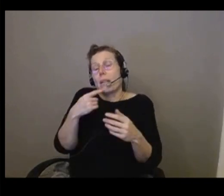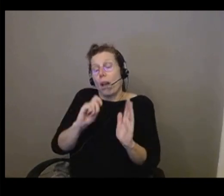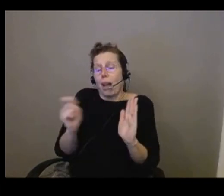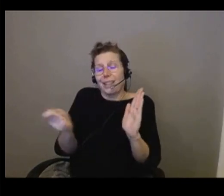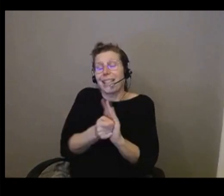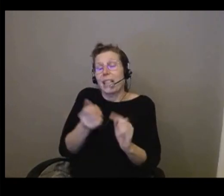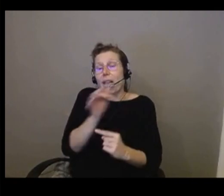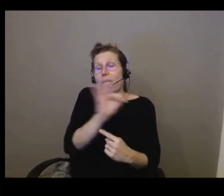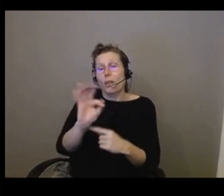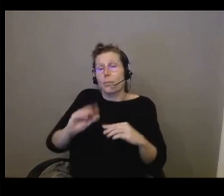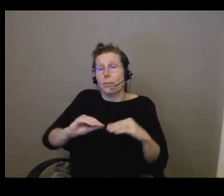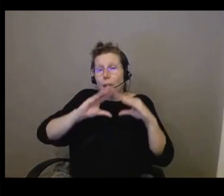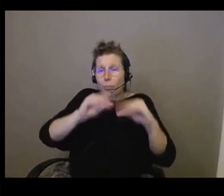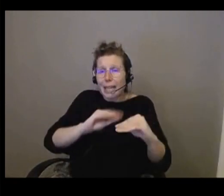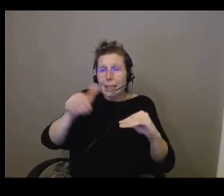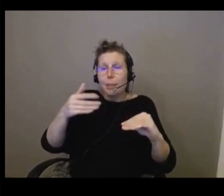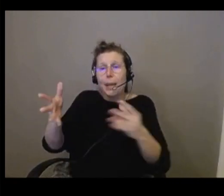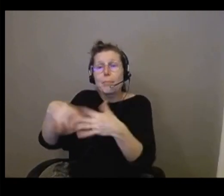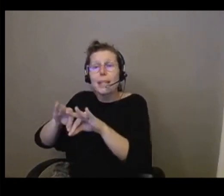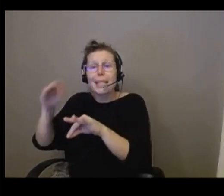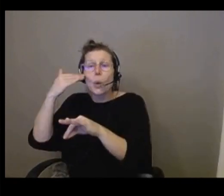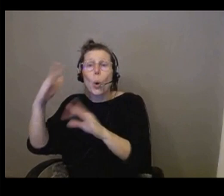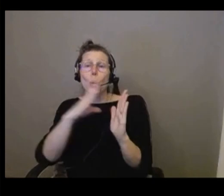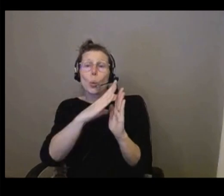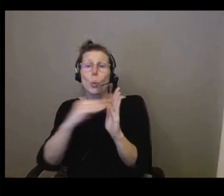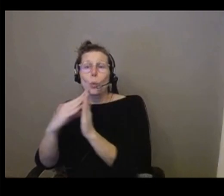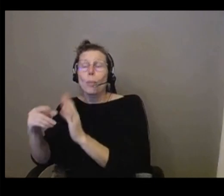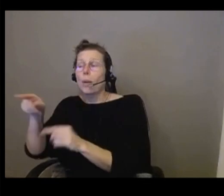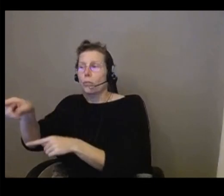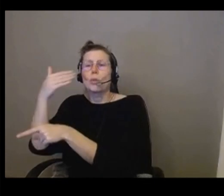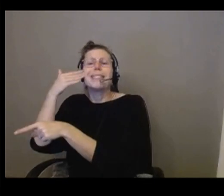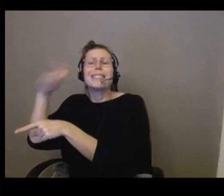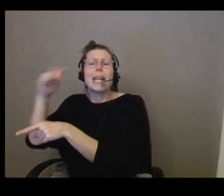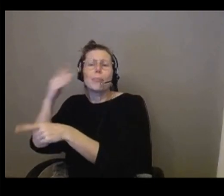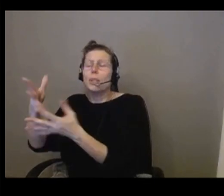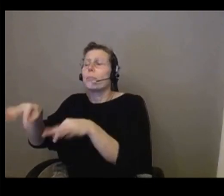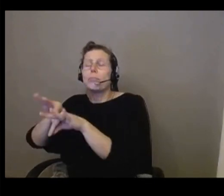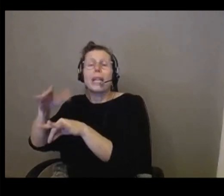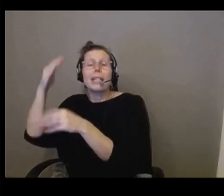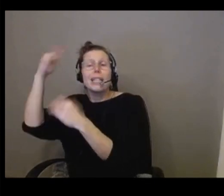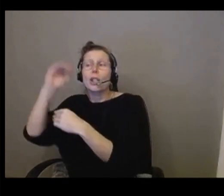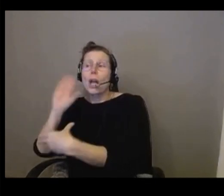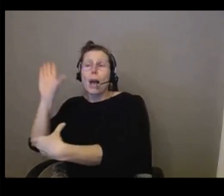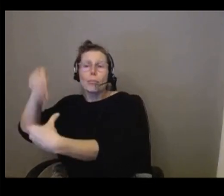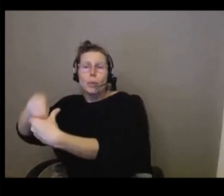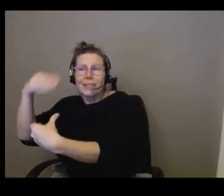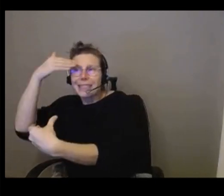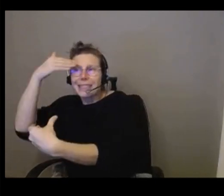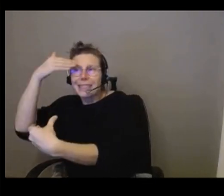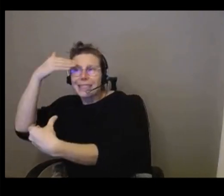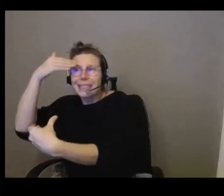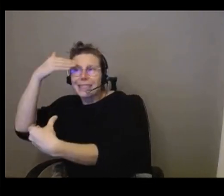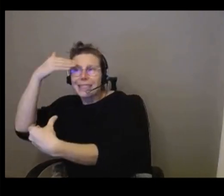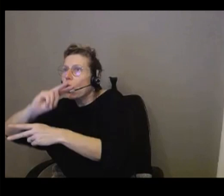trouver. Donc dans certaines marques sur lesquelles ils sont habitués, je ne vais pas citer forcément certaines marques. Non, ils ne